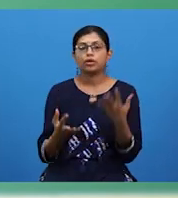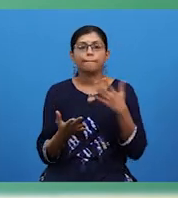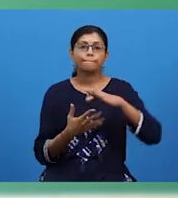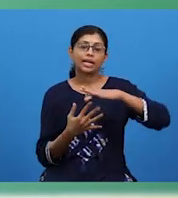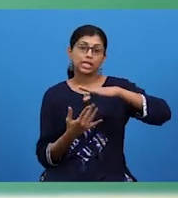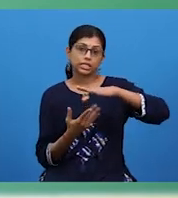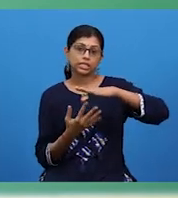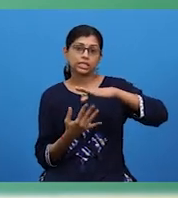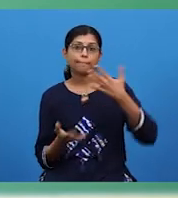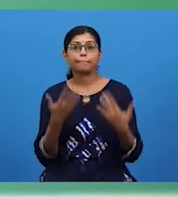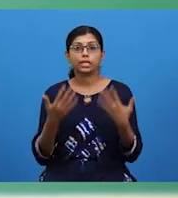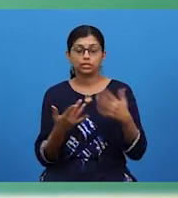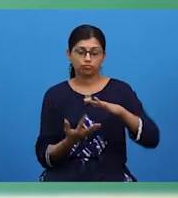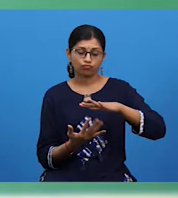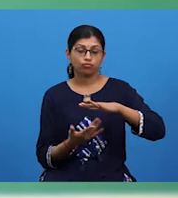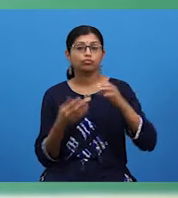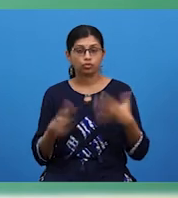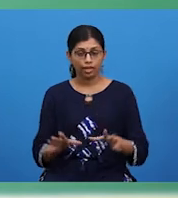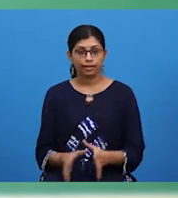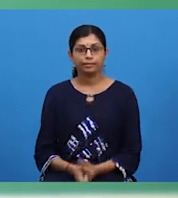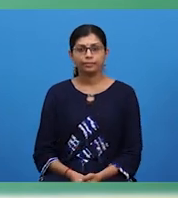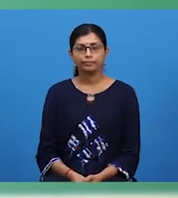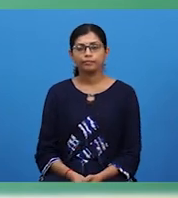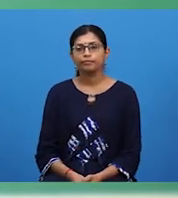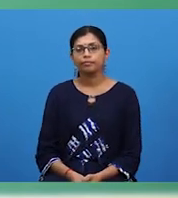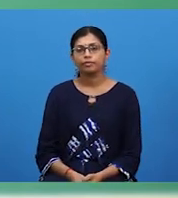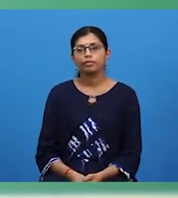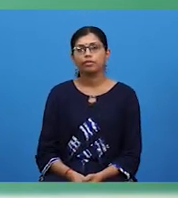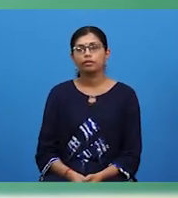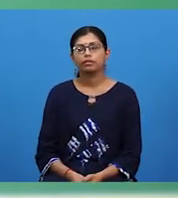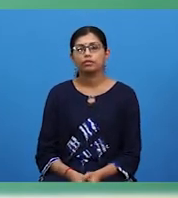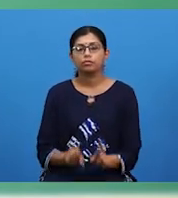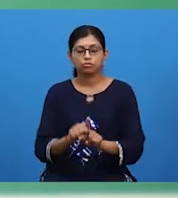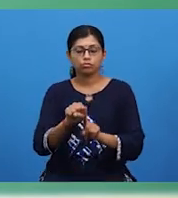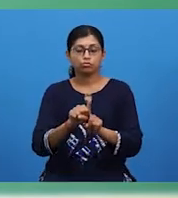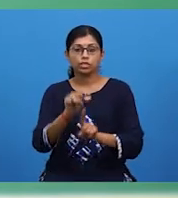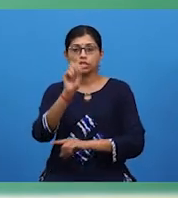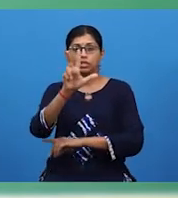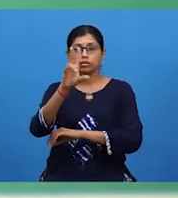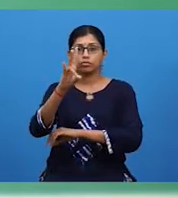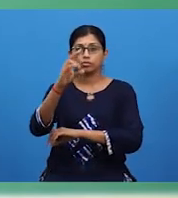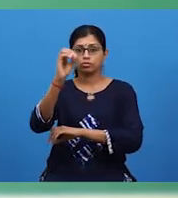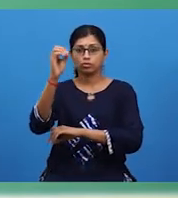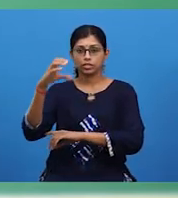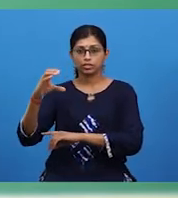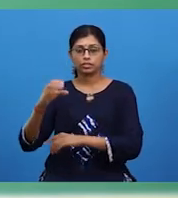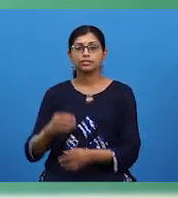dan saya telah kawal suhu lebih kurang pada suhu 37 darjah Celsius, iaitu